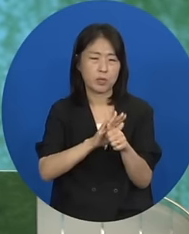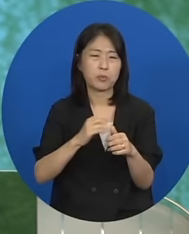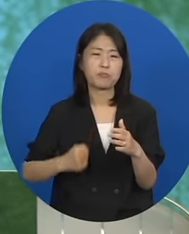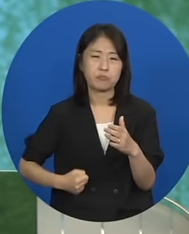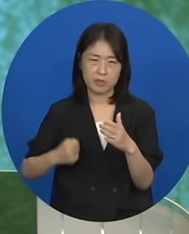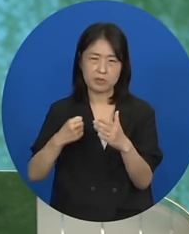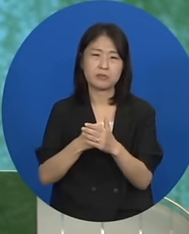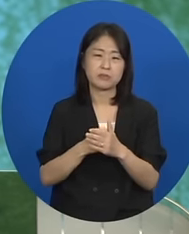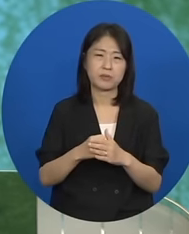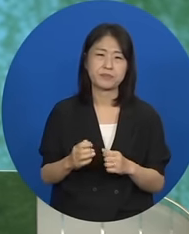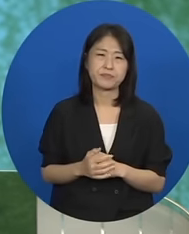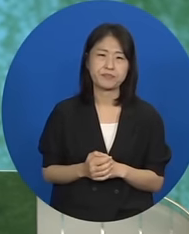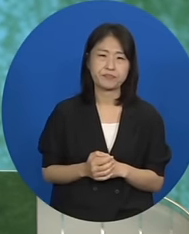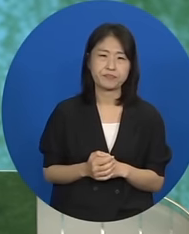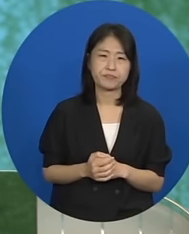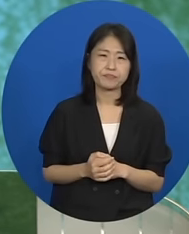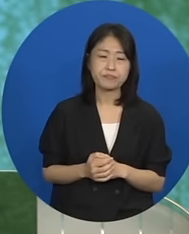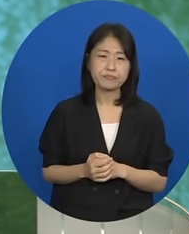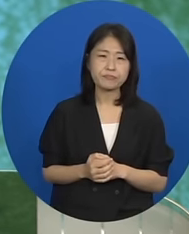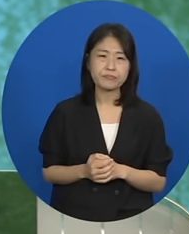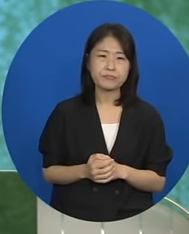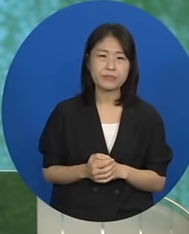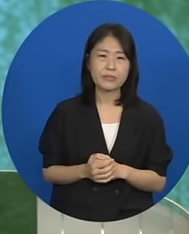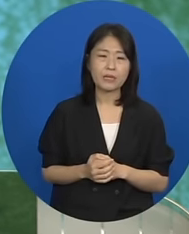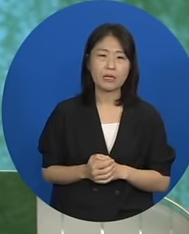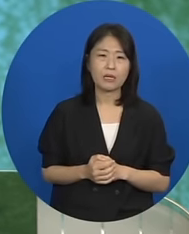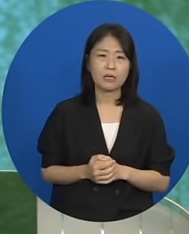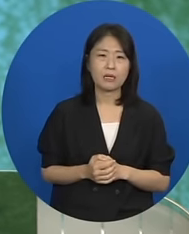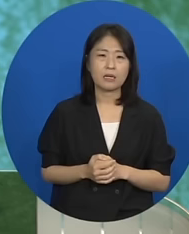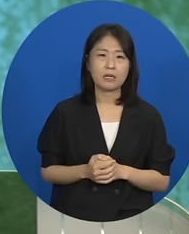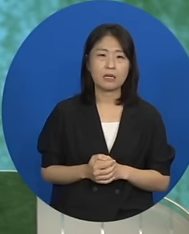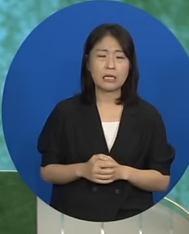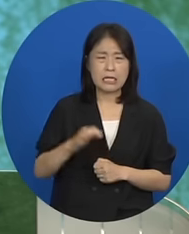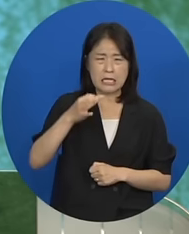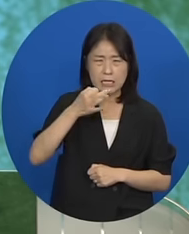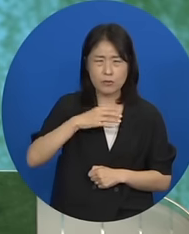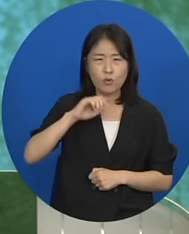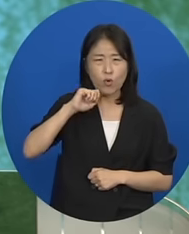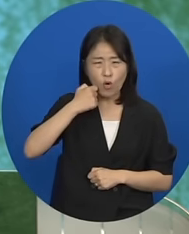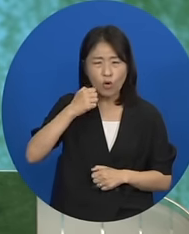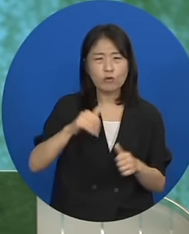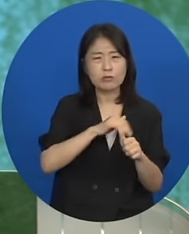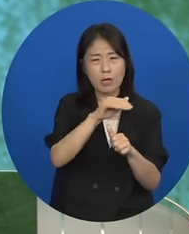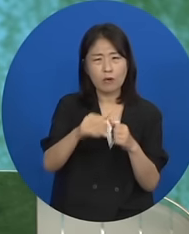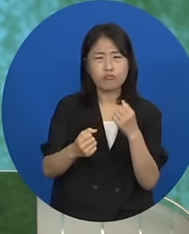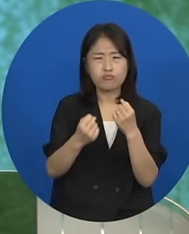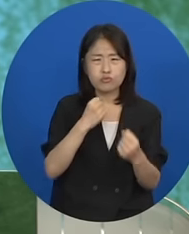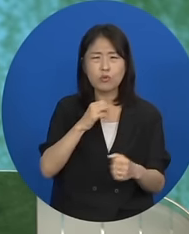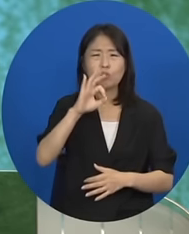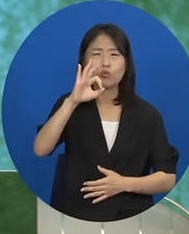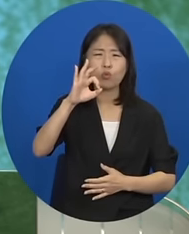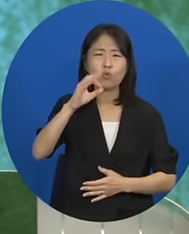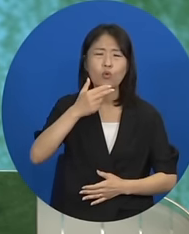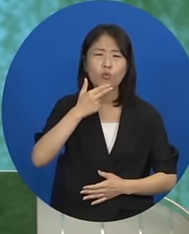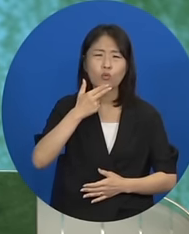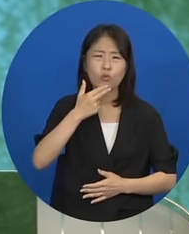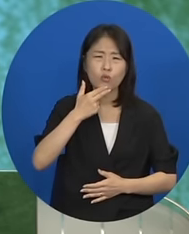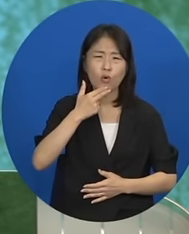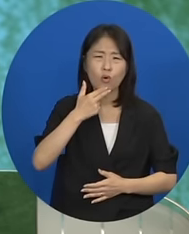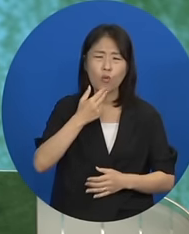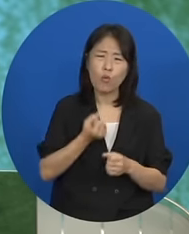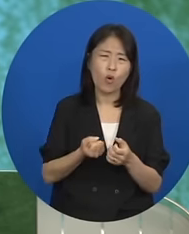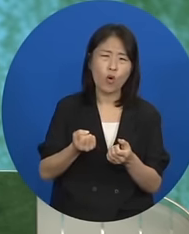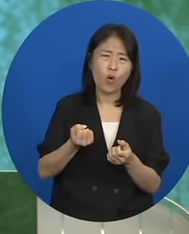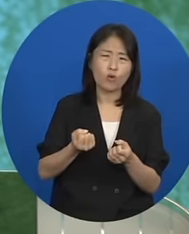예산이 없어 고칠 수가 없습니다 다 망가진 채로 그냥 살아갑니다 그런 기회를 돕는 것이 마땅히 우리가 맥주